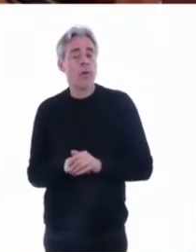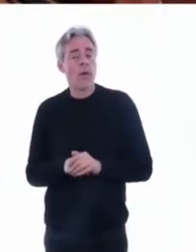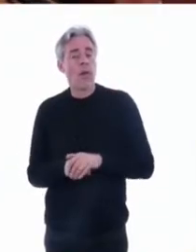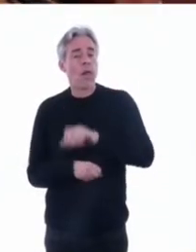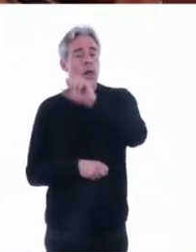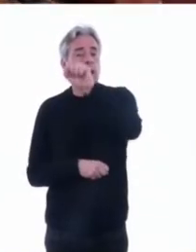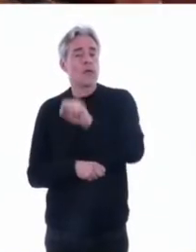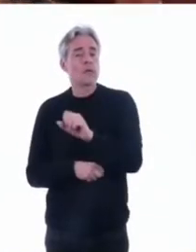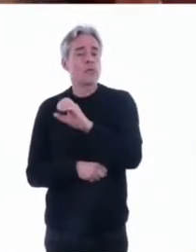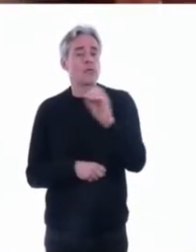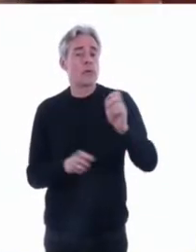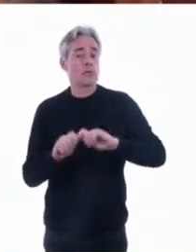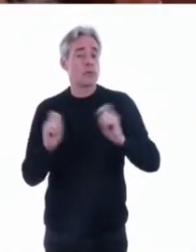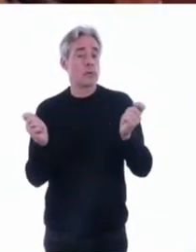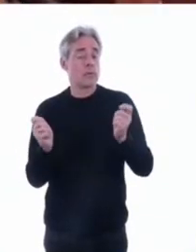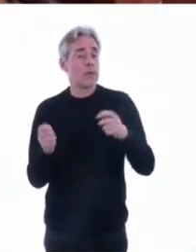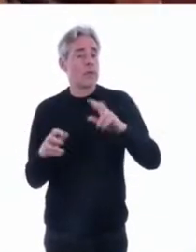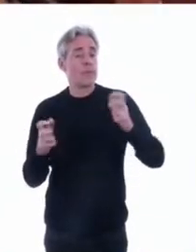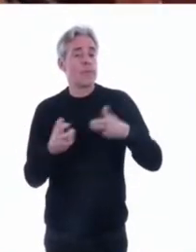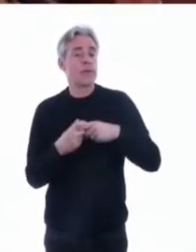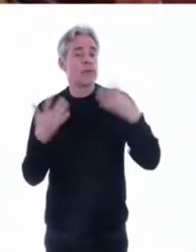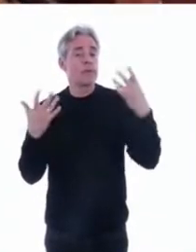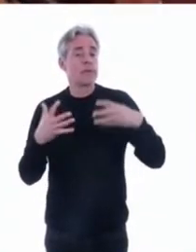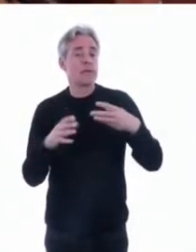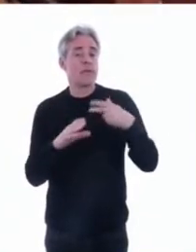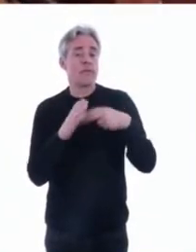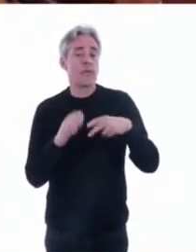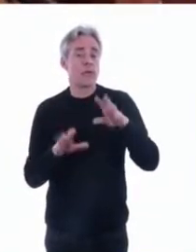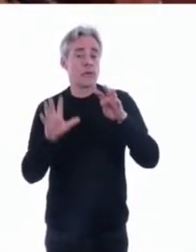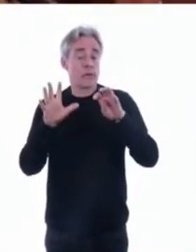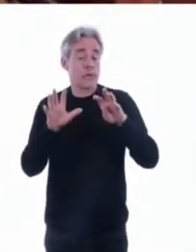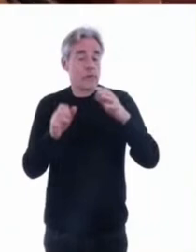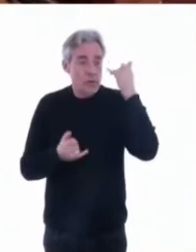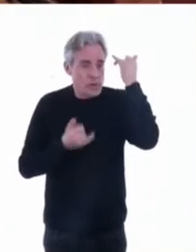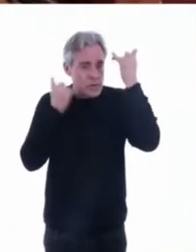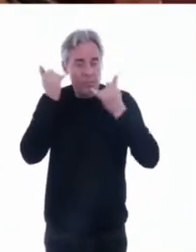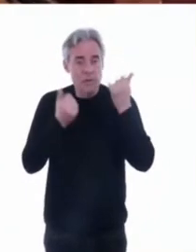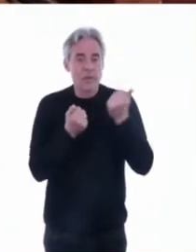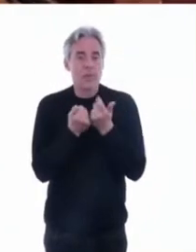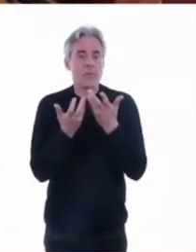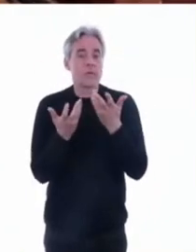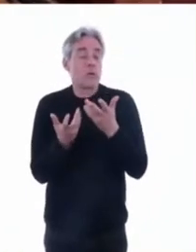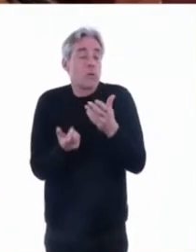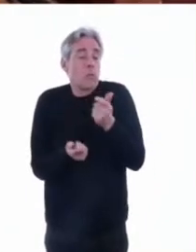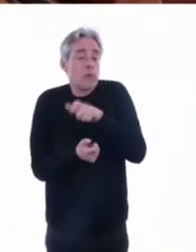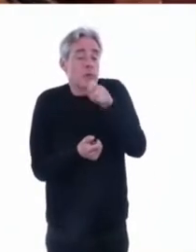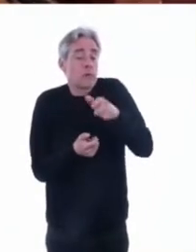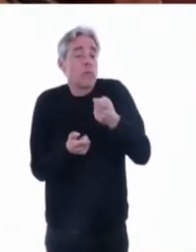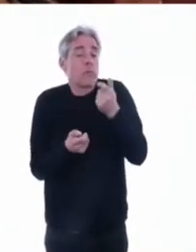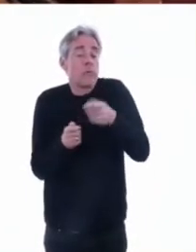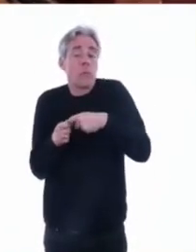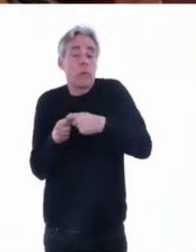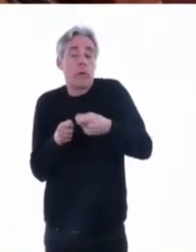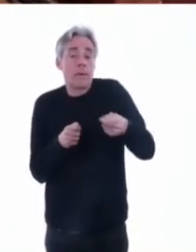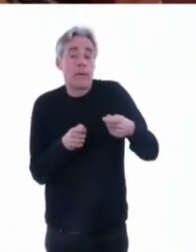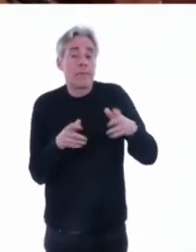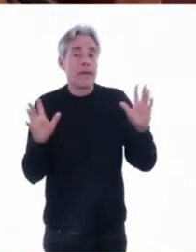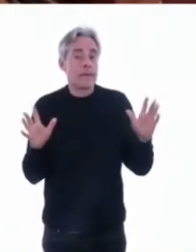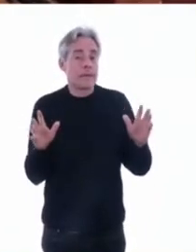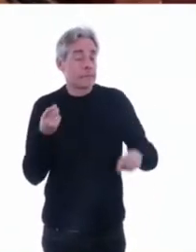19,90 €, j'imagine que vous l'avez distribué à quelques happy few, mais